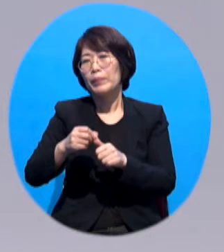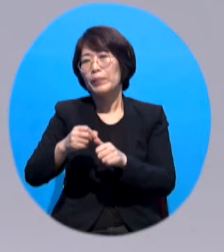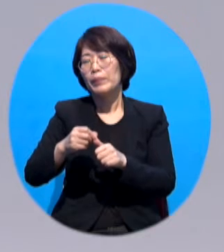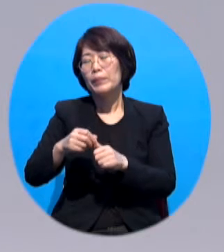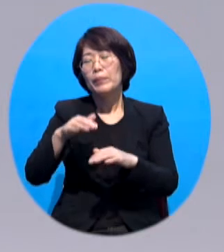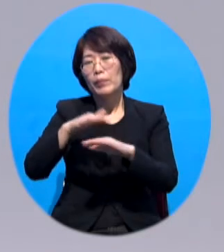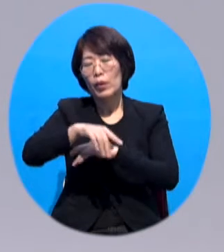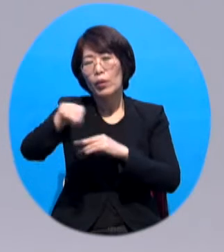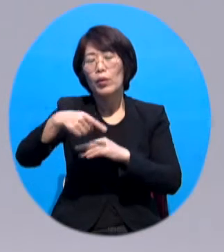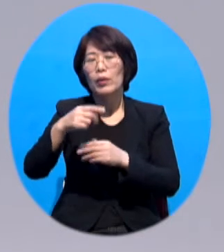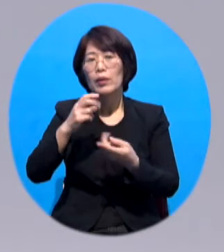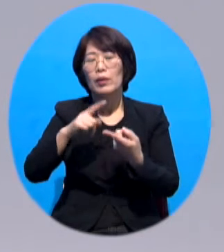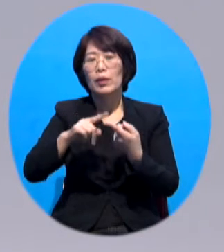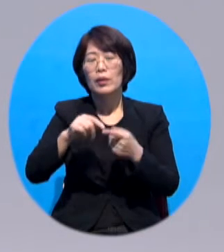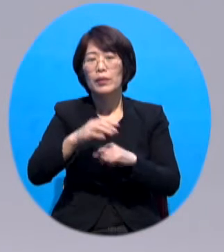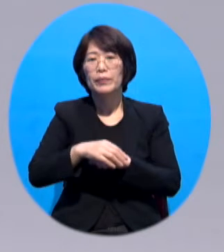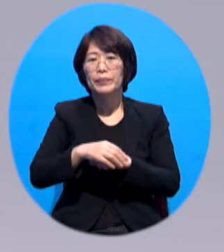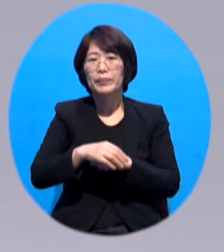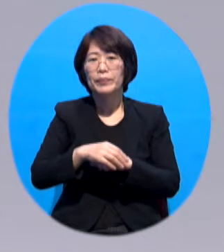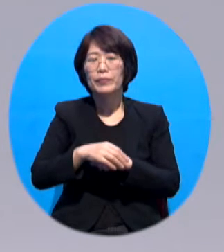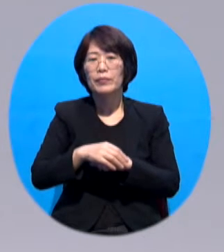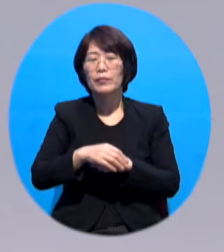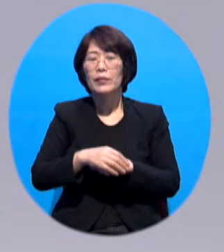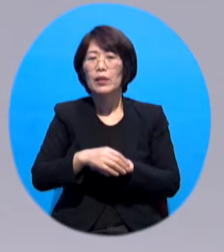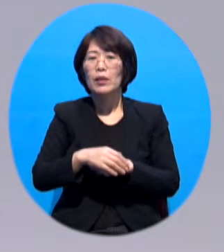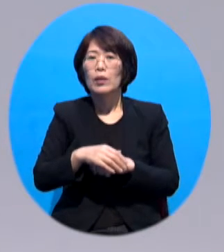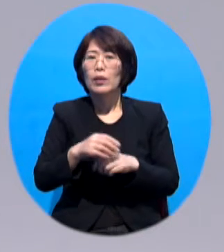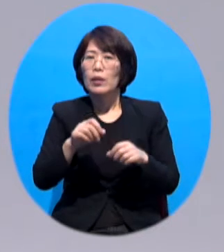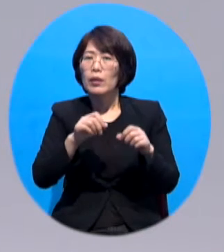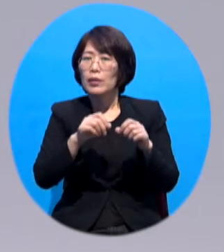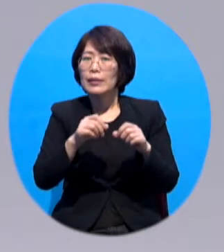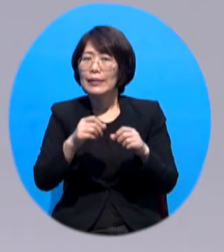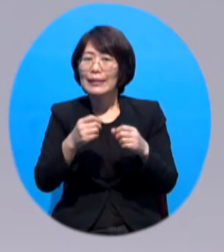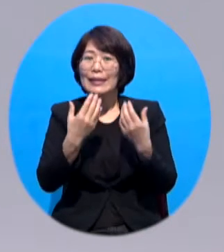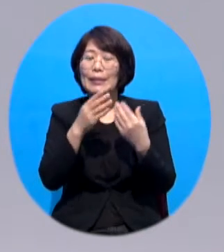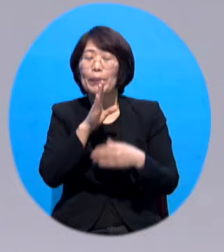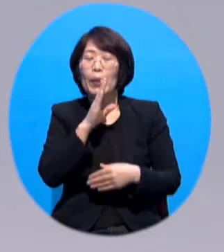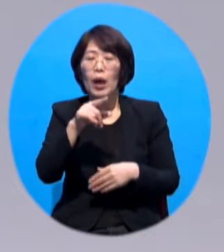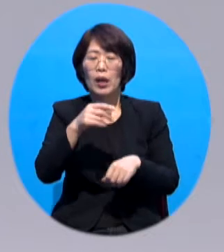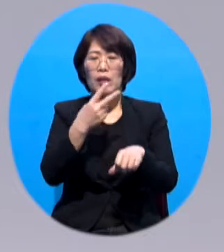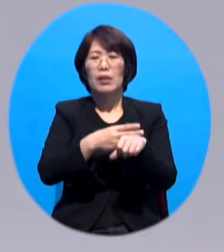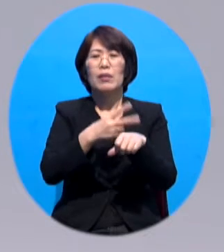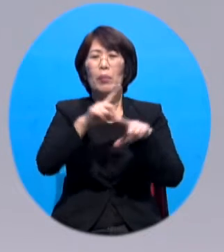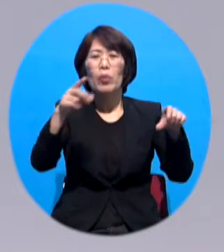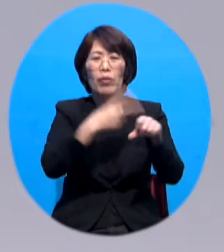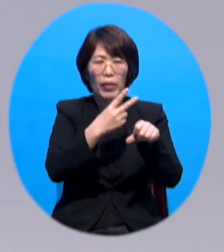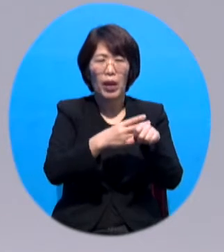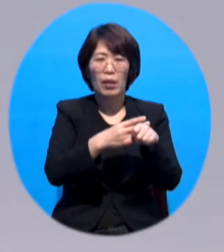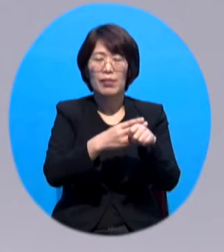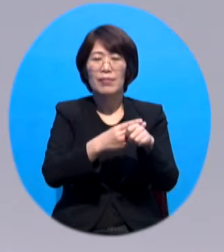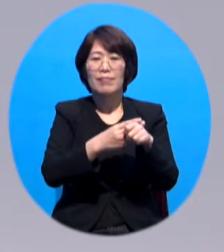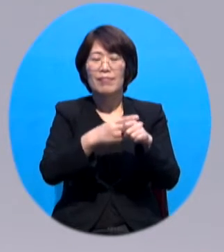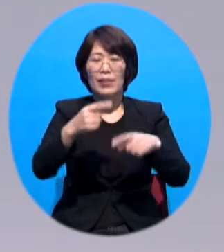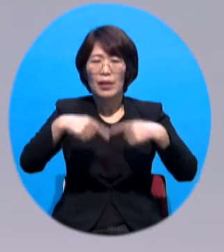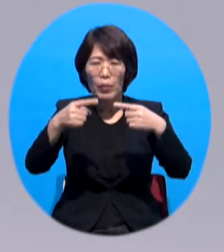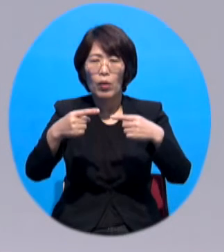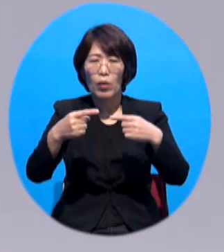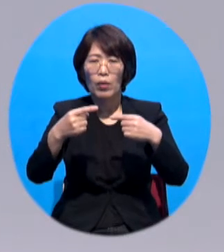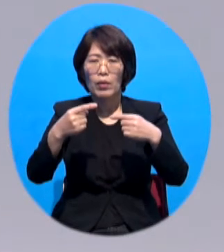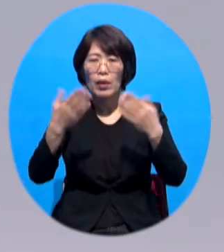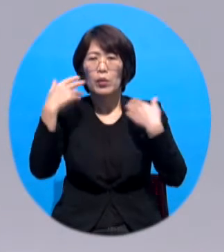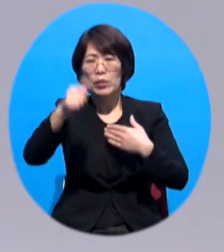공모제 로 해서 평 교사가 교장이 된 분을 사실 에 전체 1일 벗은 2% 정도밖에 되지